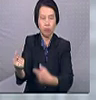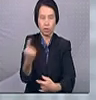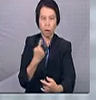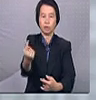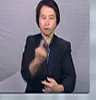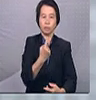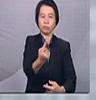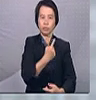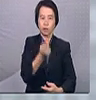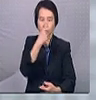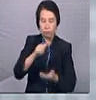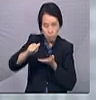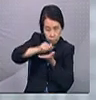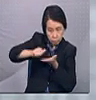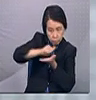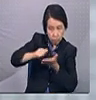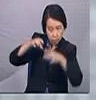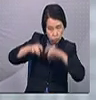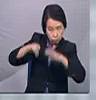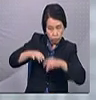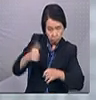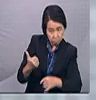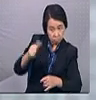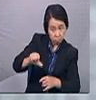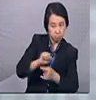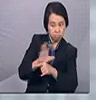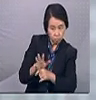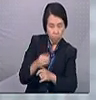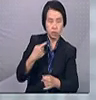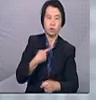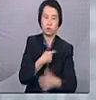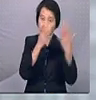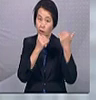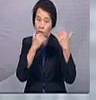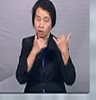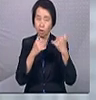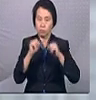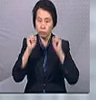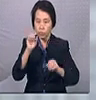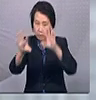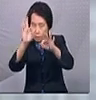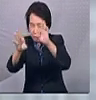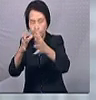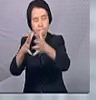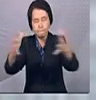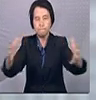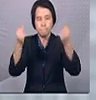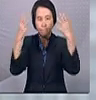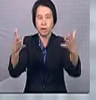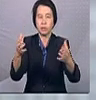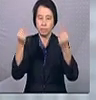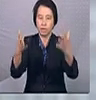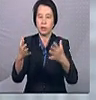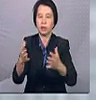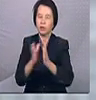depan untuk melaksanakan ujian, dan kita harap kita dapat mengesan lebih ramai